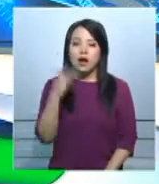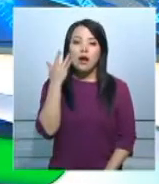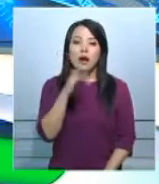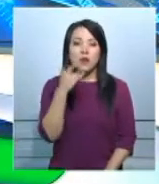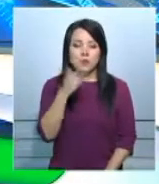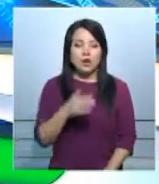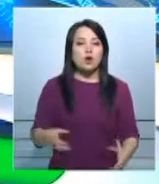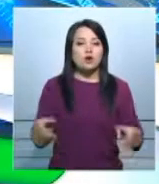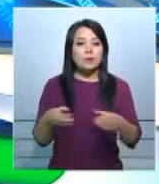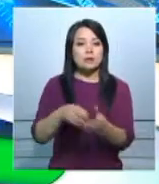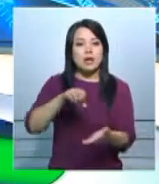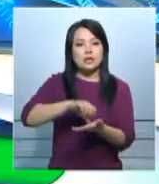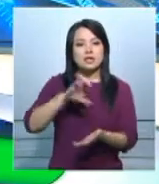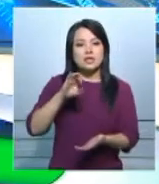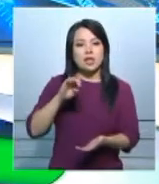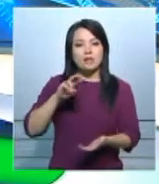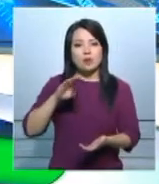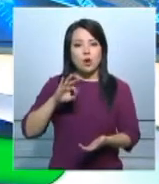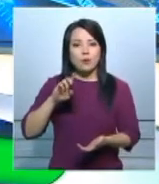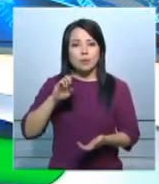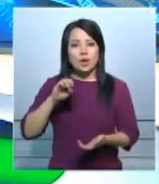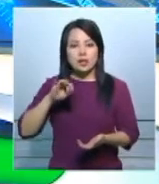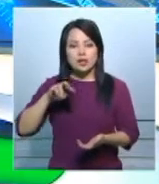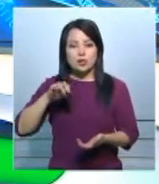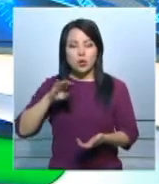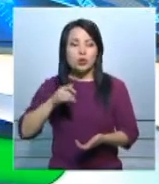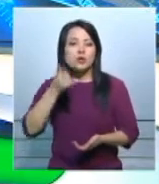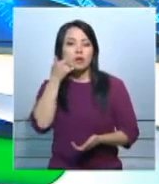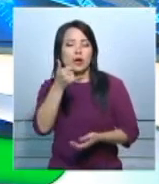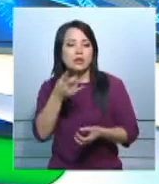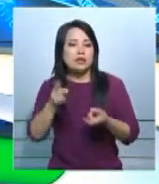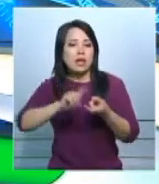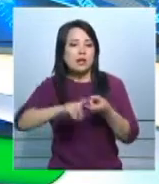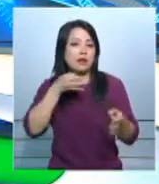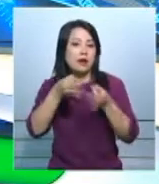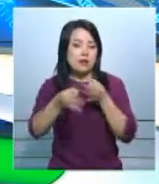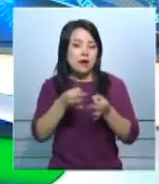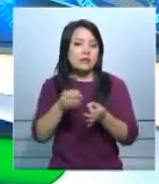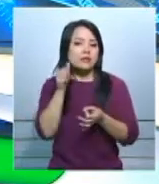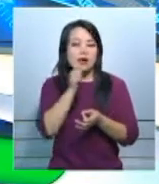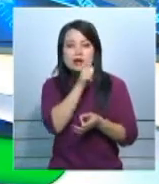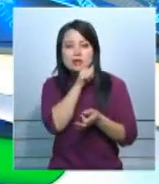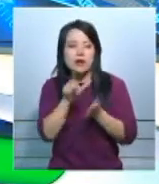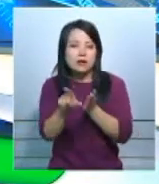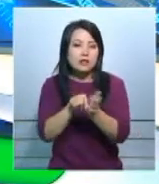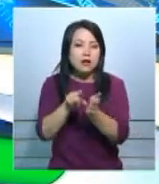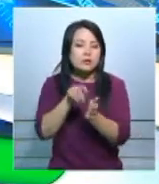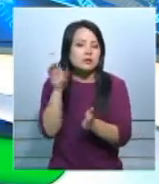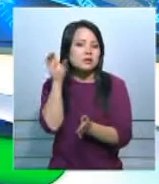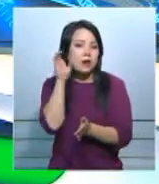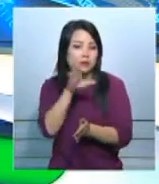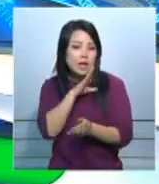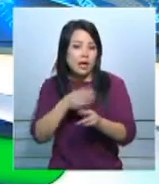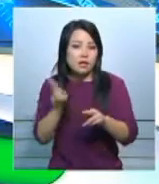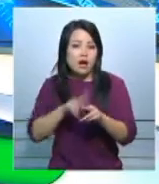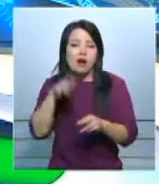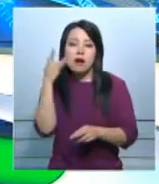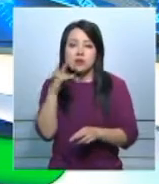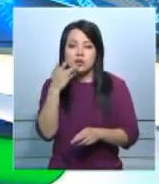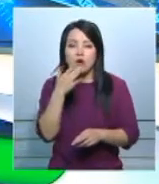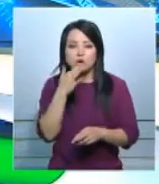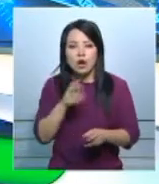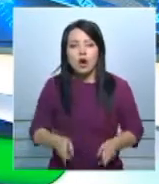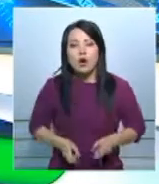Америка құрама штаттары Сильвио Берлусконидің телефон арқылы сөйлескен әңгімелерін жасырын түрде тыңдаған. Мұны ақыш